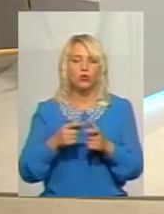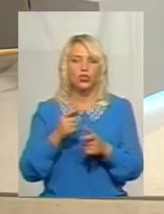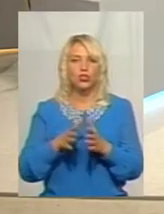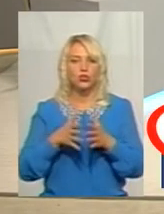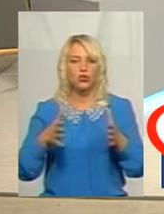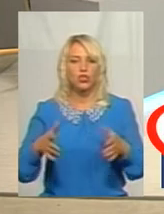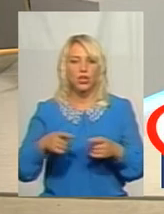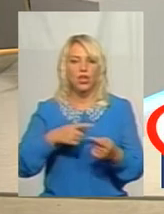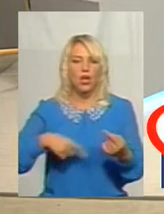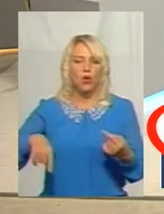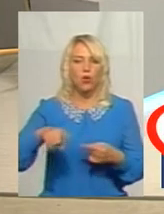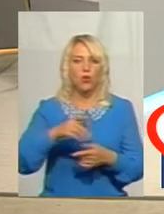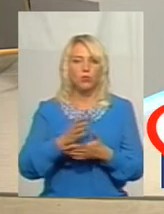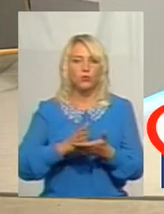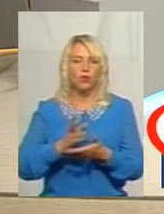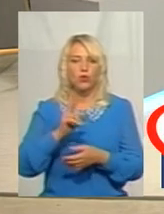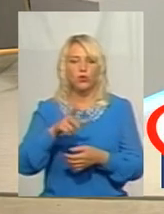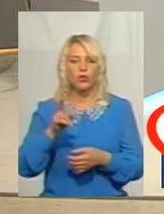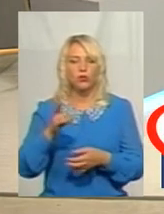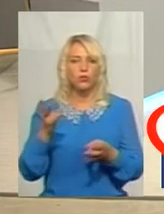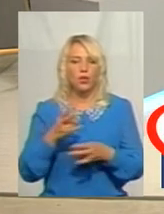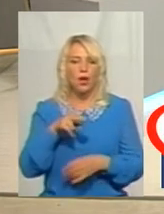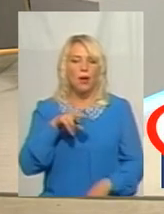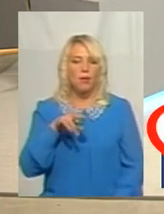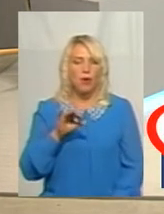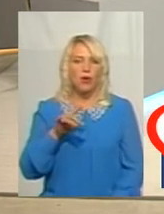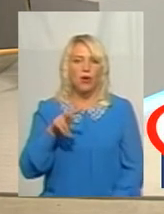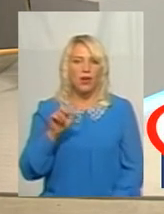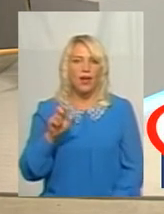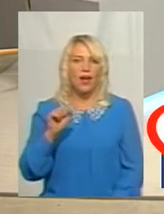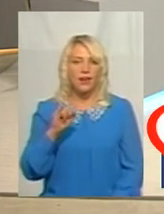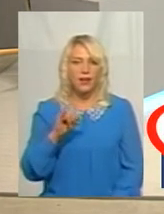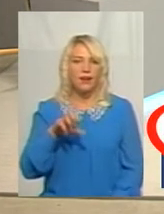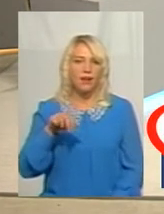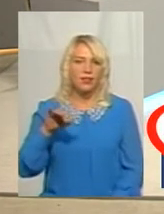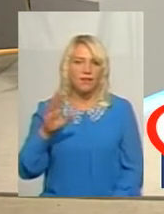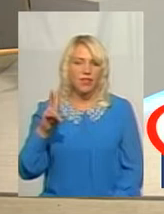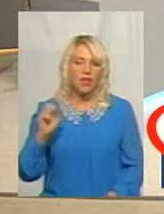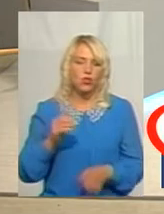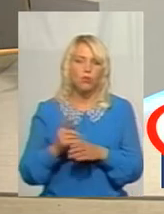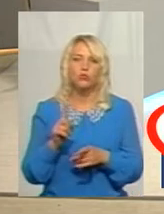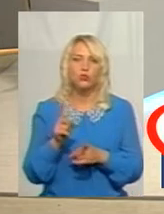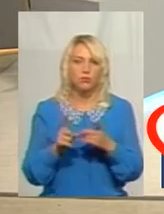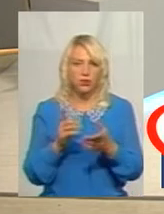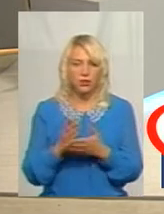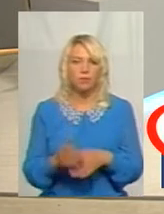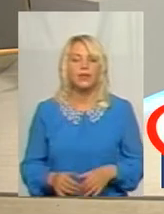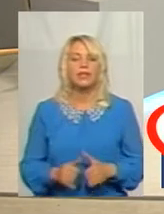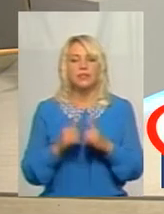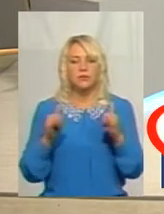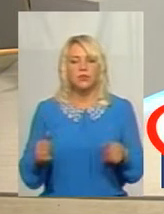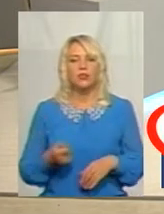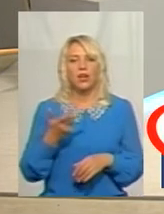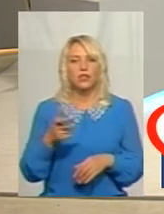коло обслуговування людей, які потребують паліативної допомоги, і загалом що змінилось? Звісно, збільшилась кількість людей.